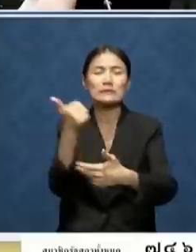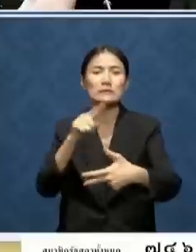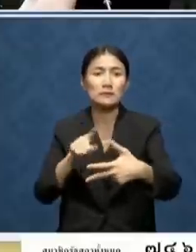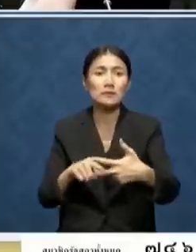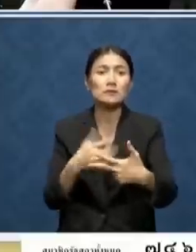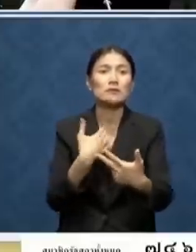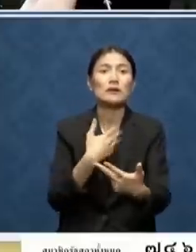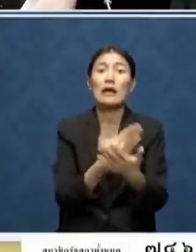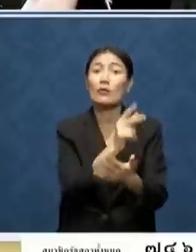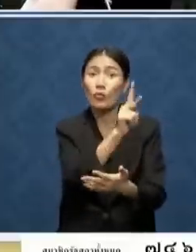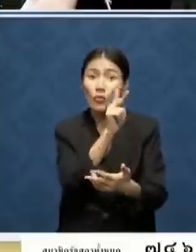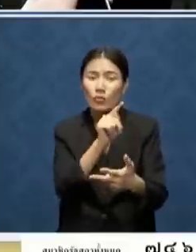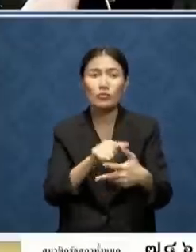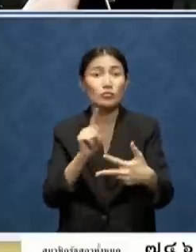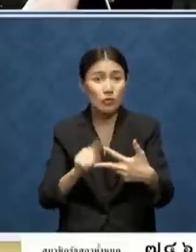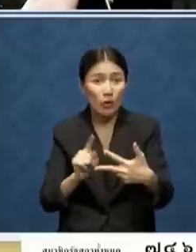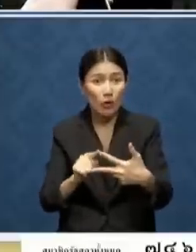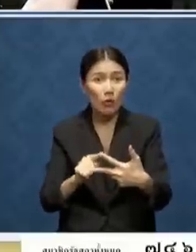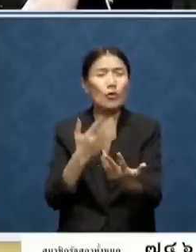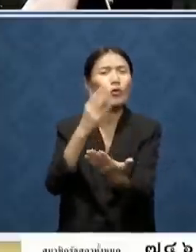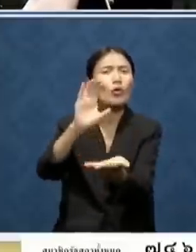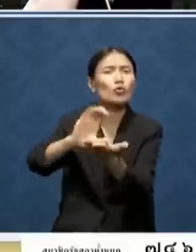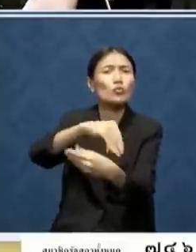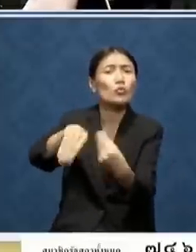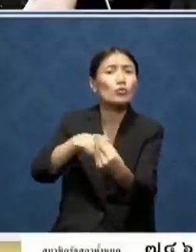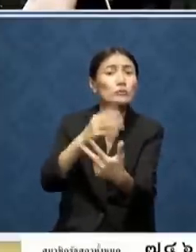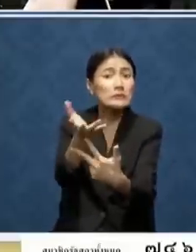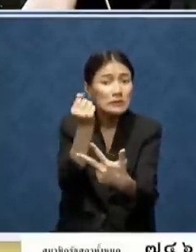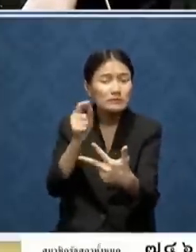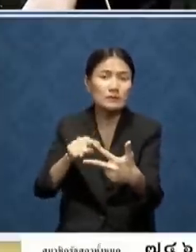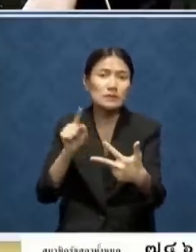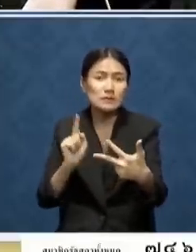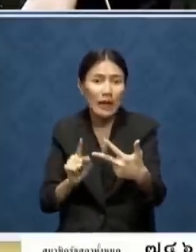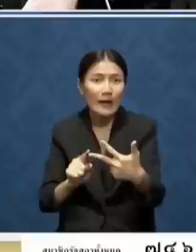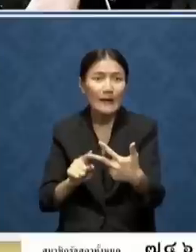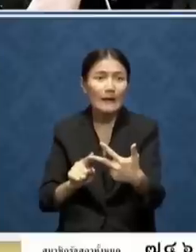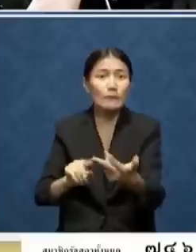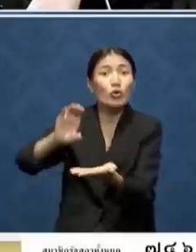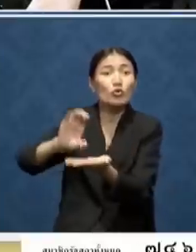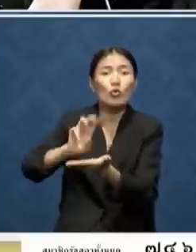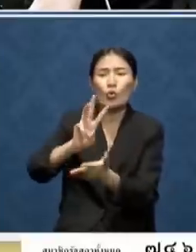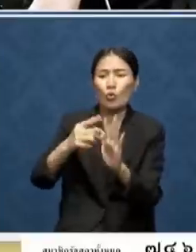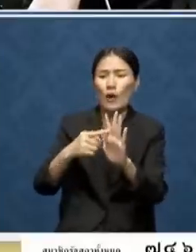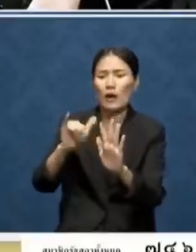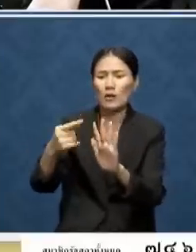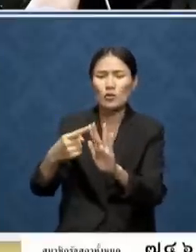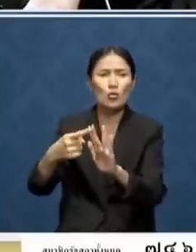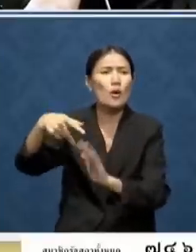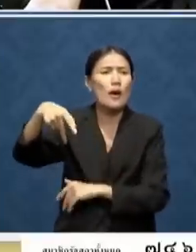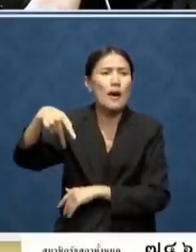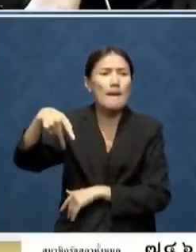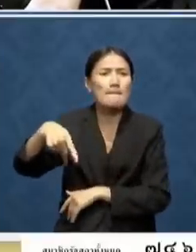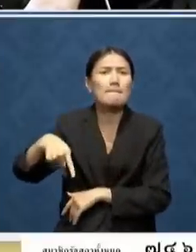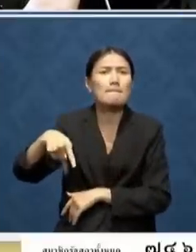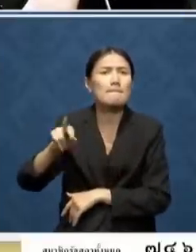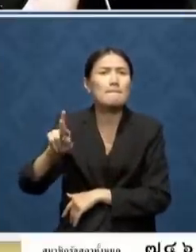แบงค์รัฐมยหรือว่าจะยืมเงินกองทุนหมุนเวียนมยหรือว่าจะขายกองทุนวายุภักค่ะทีนี้มา